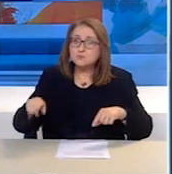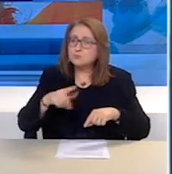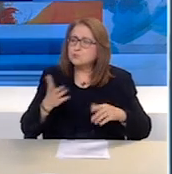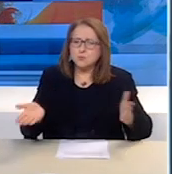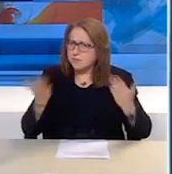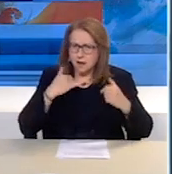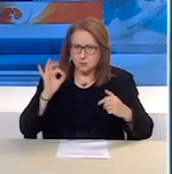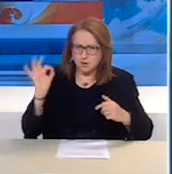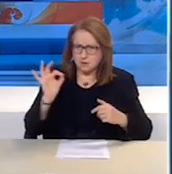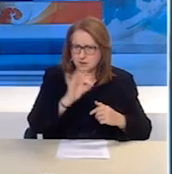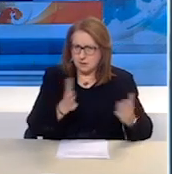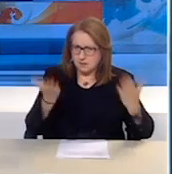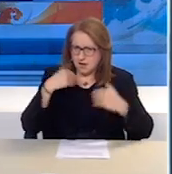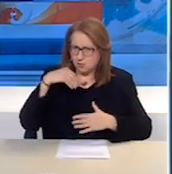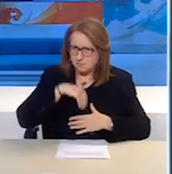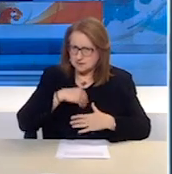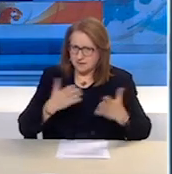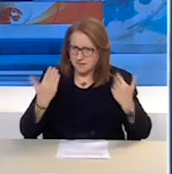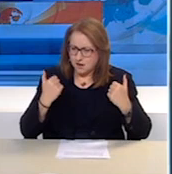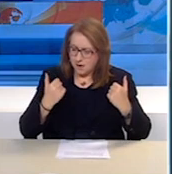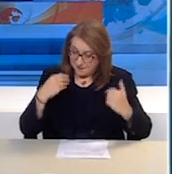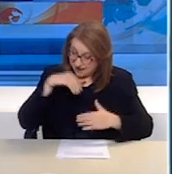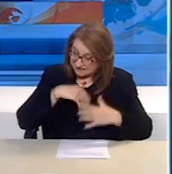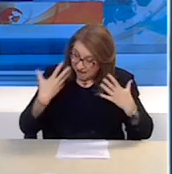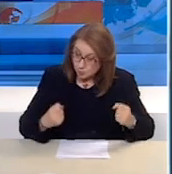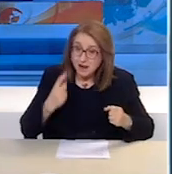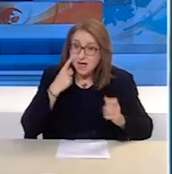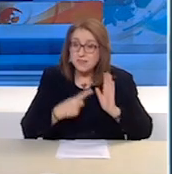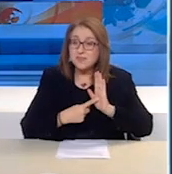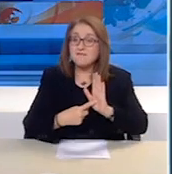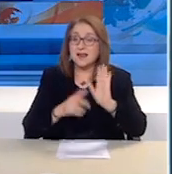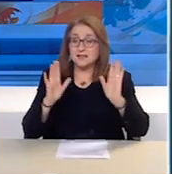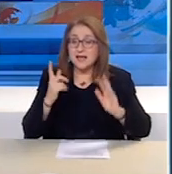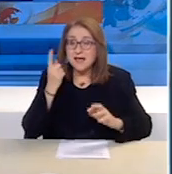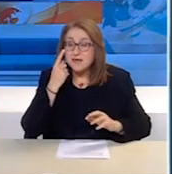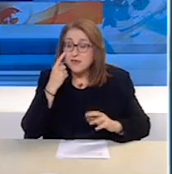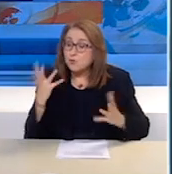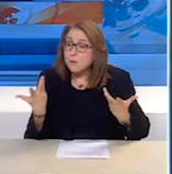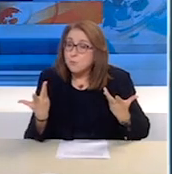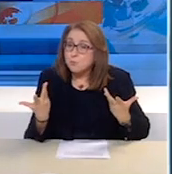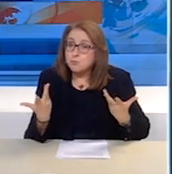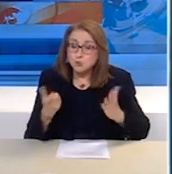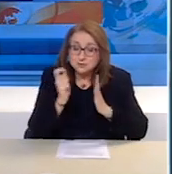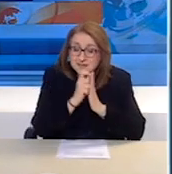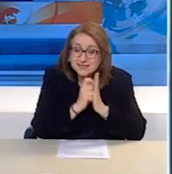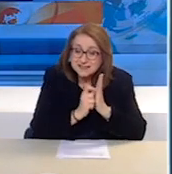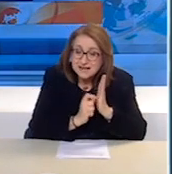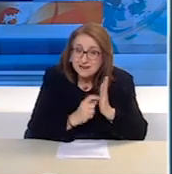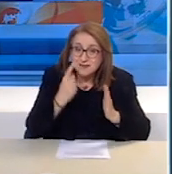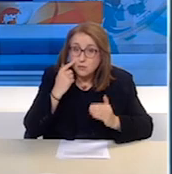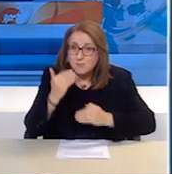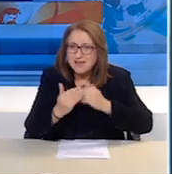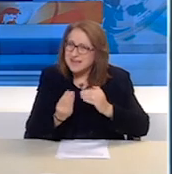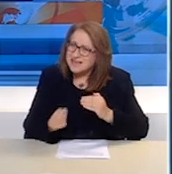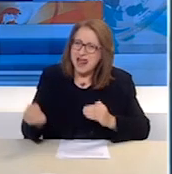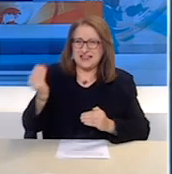διερεύνησης επιδημίας, όπως και γίνεται και τώρα, αλλά να αυξηθεί ακόμα περισσότερο, να έχουμε μια καλύτερη καταγραφή της πορείας του ιού στη χώρα, μια